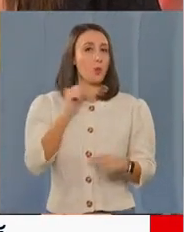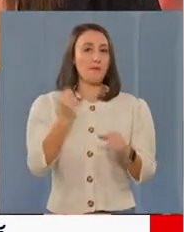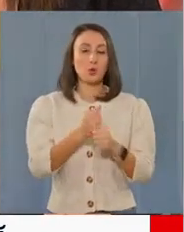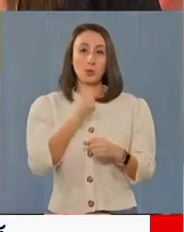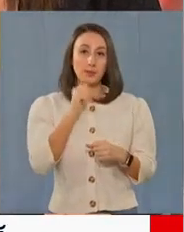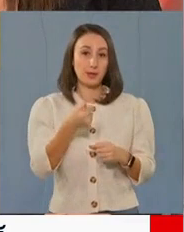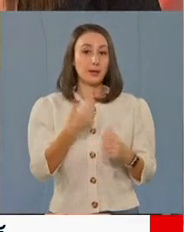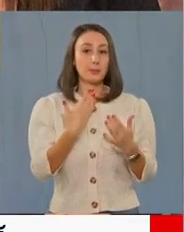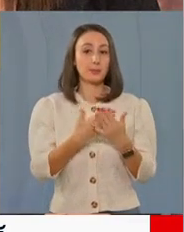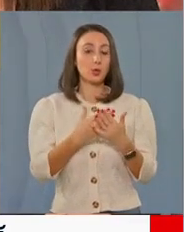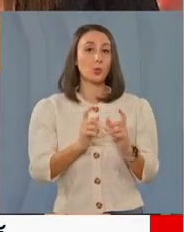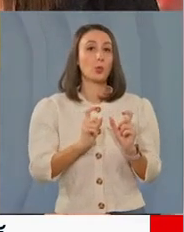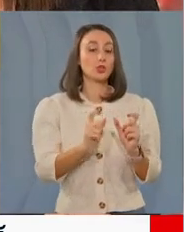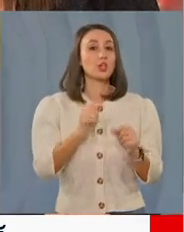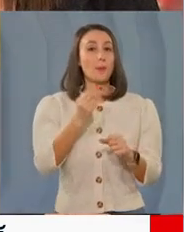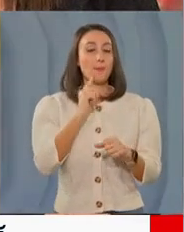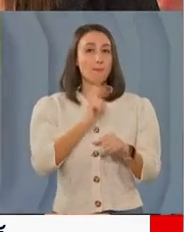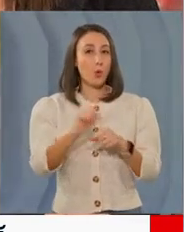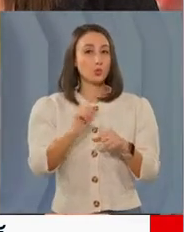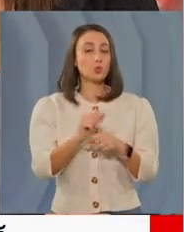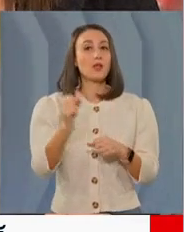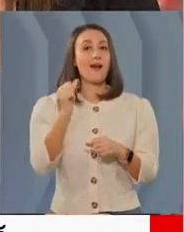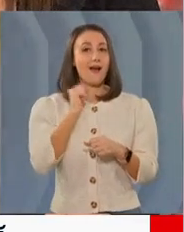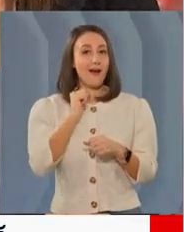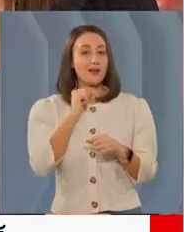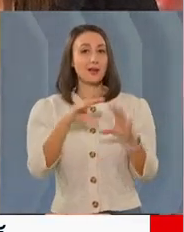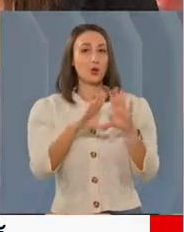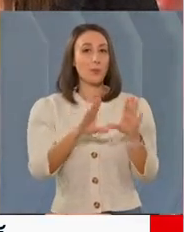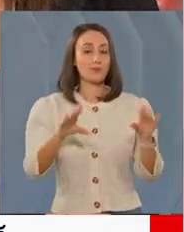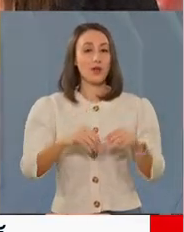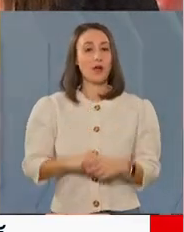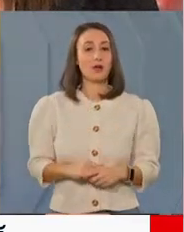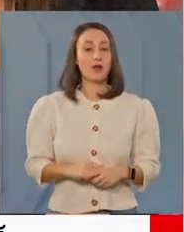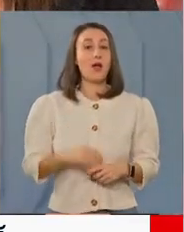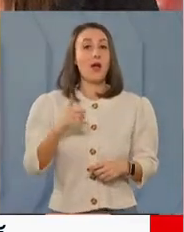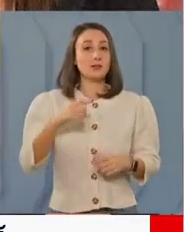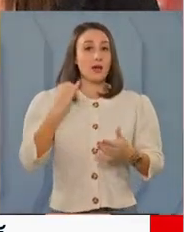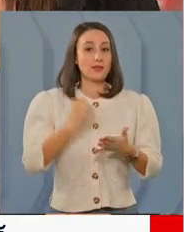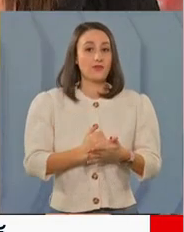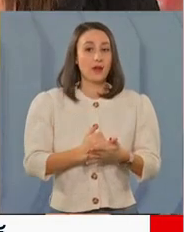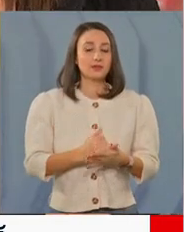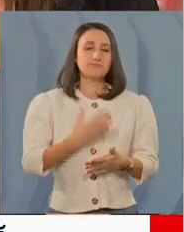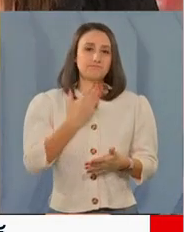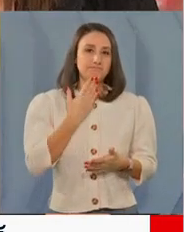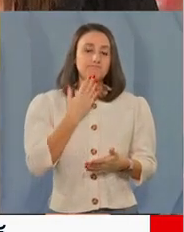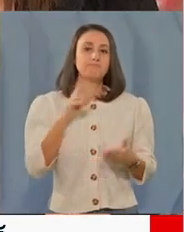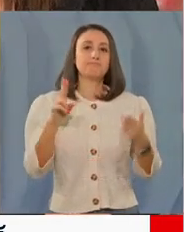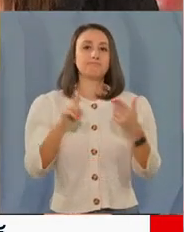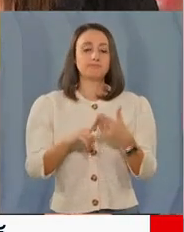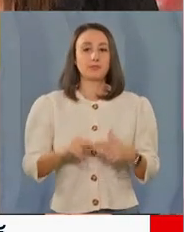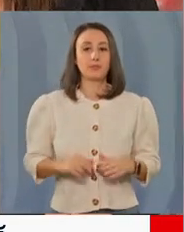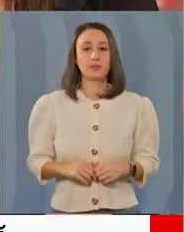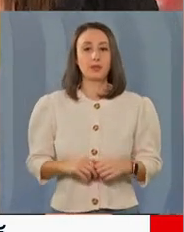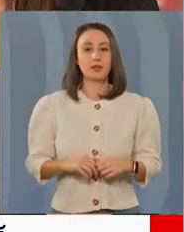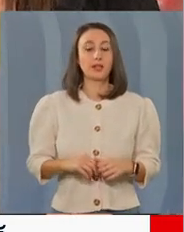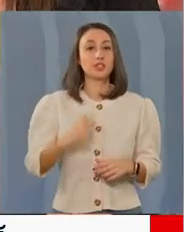nimic pentru protejarea producției cărnii de porc în România. Asta este o realitate tristă cu care ne confruntăm